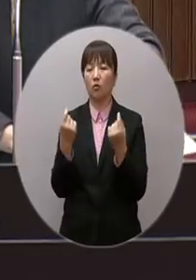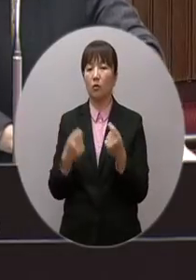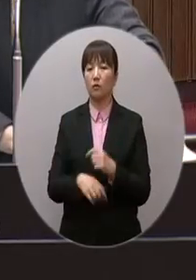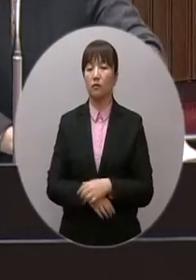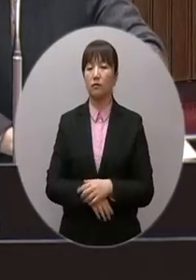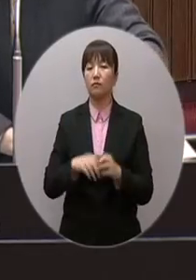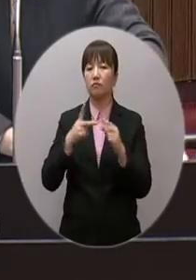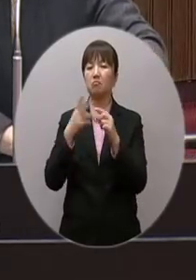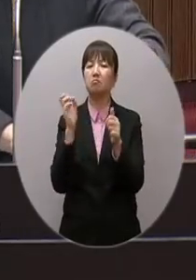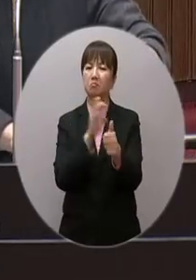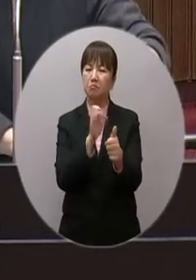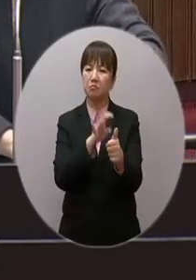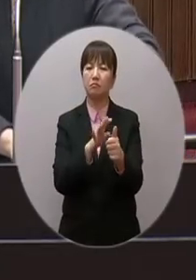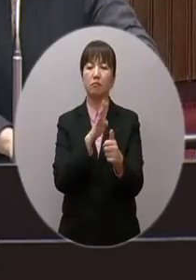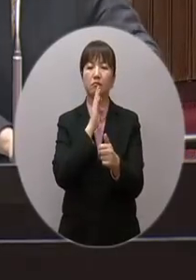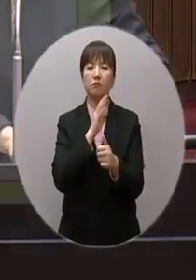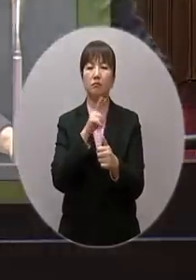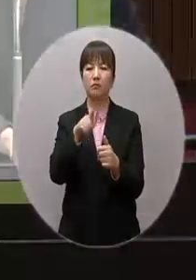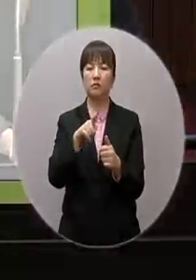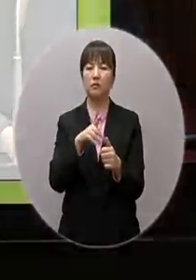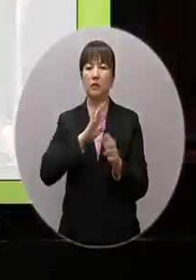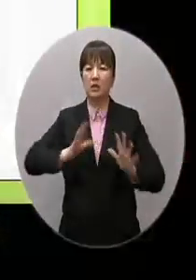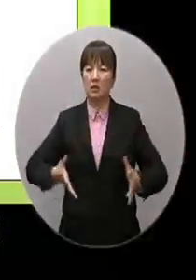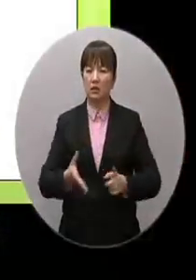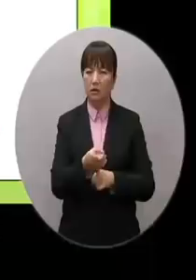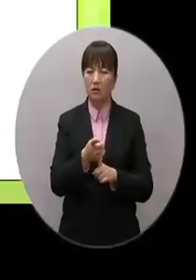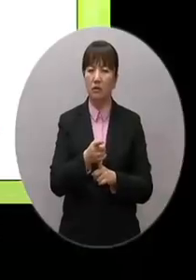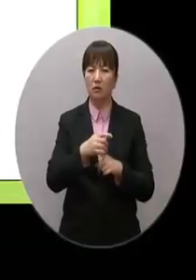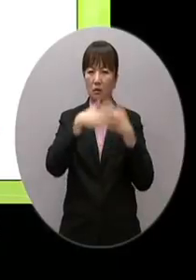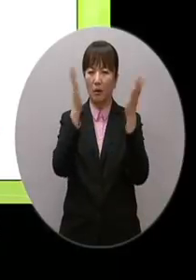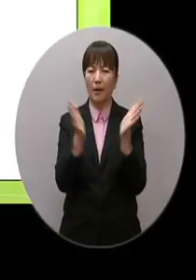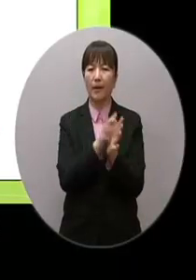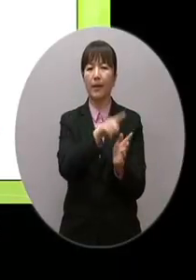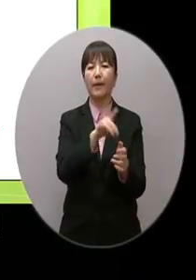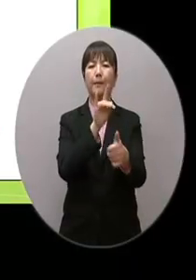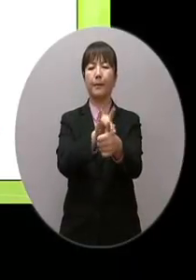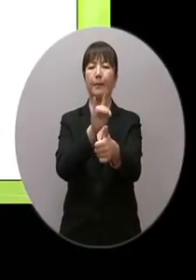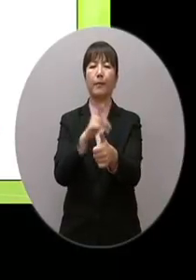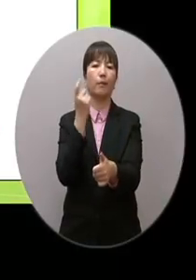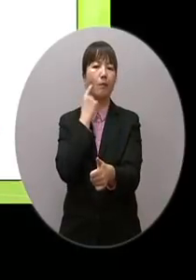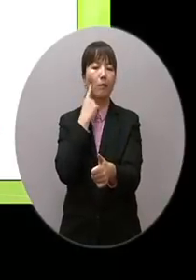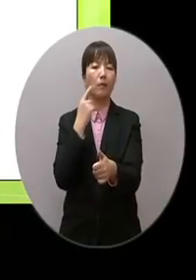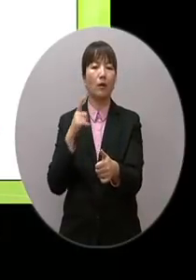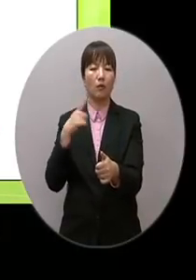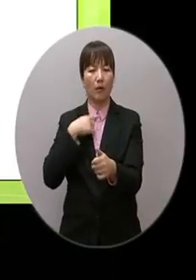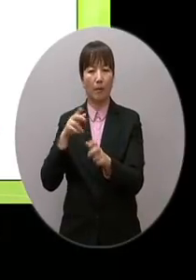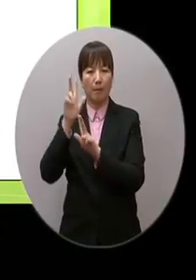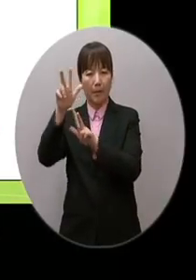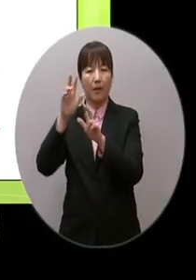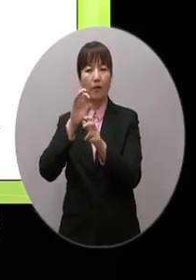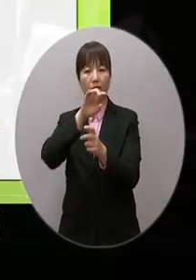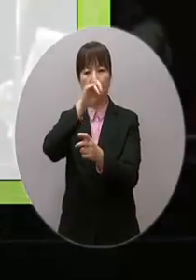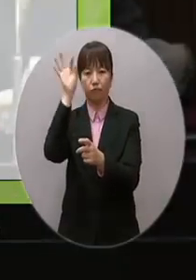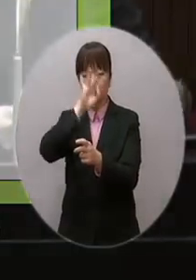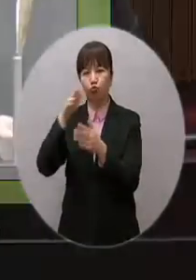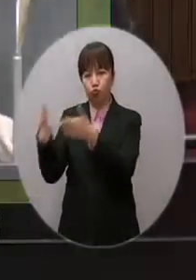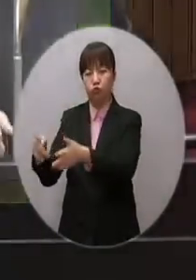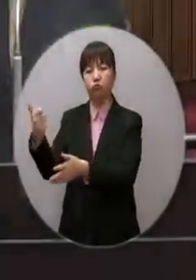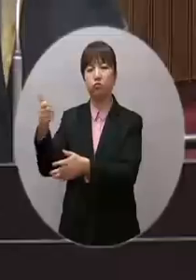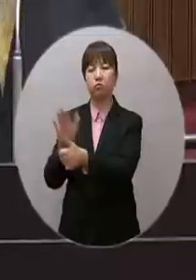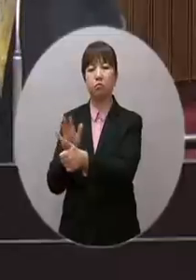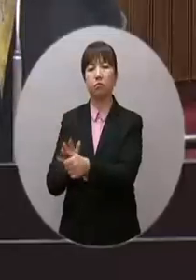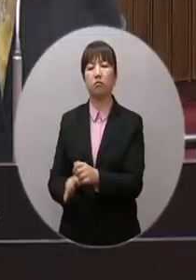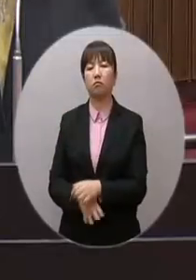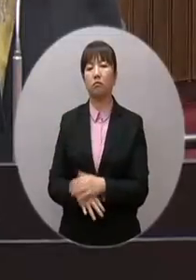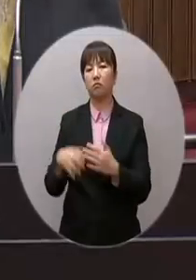呢跟你说，这些精神科都是骗你的，那他跟你讲真相，请你去找他们。包